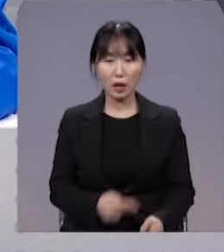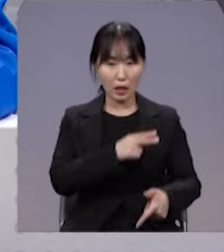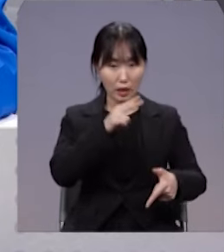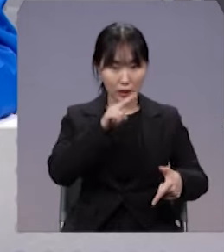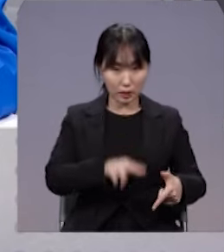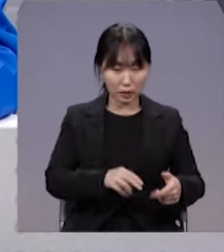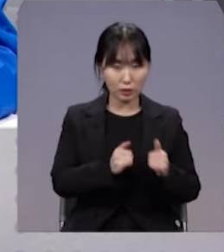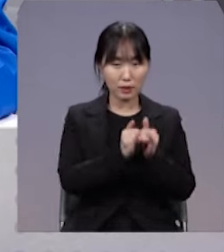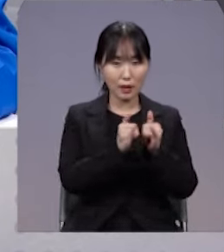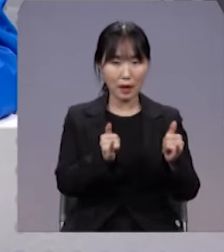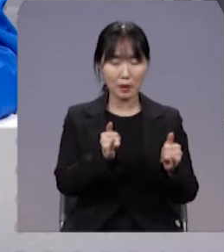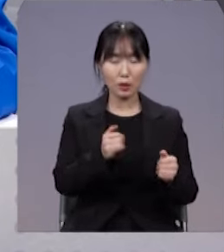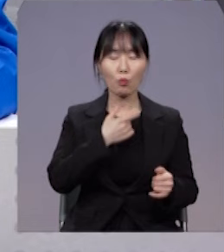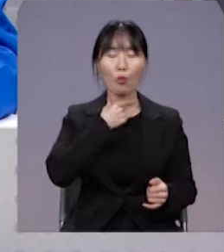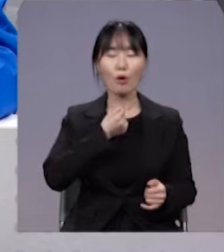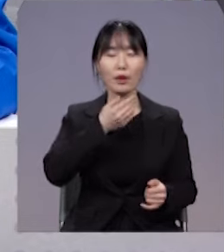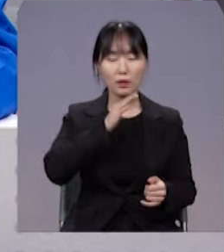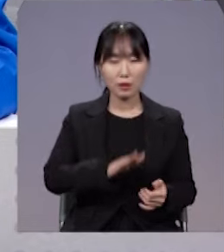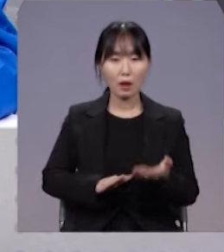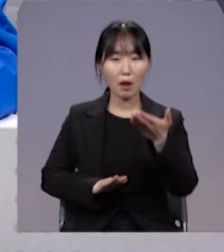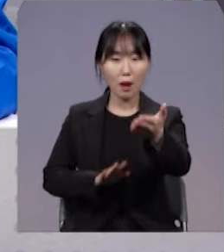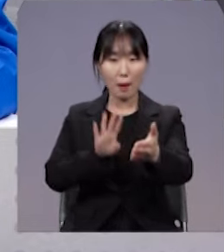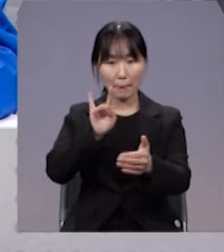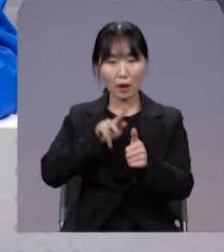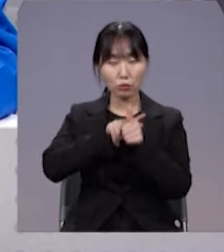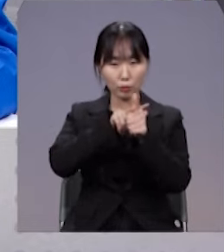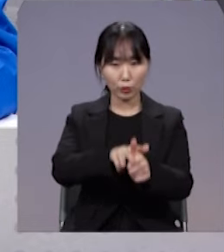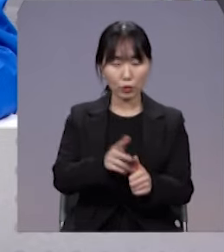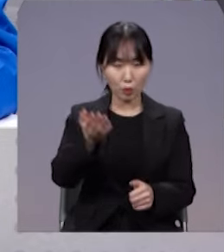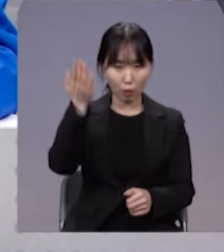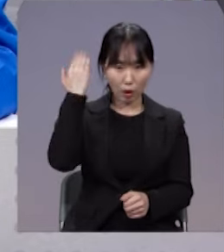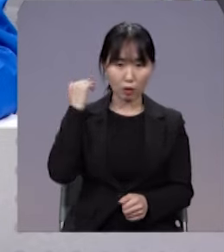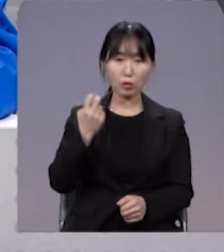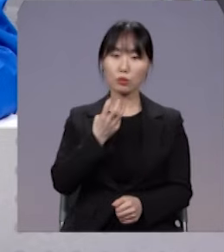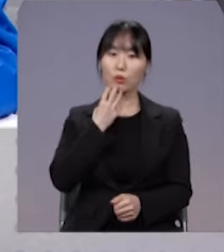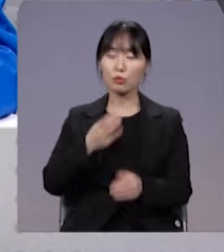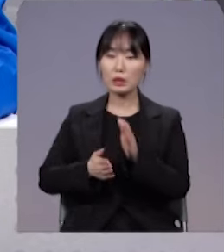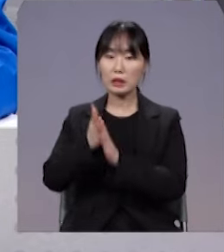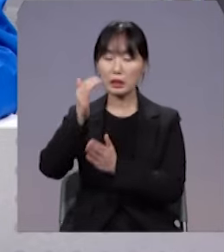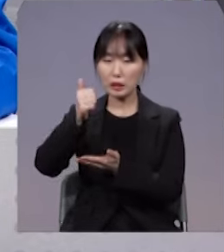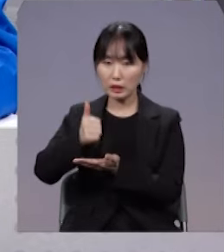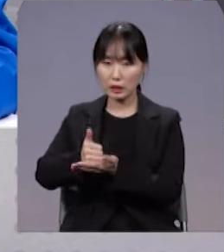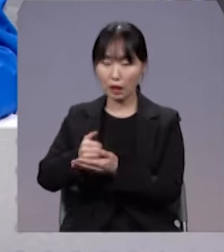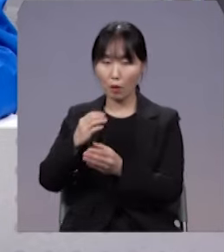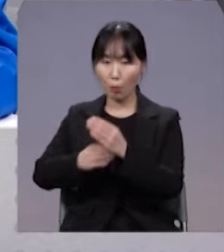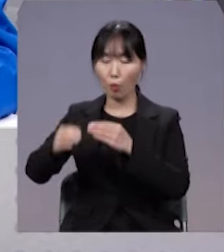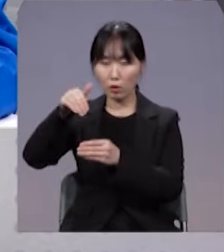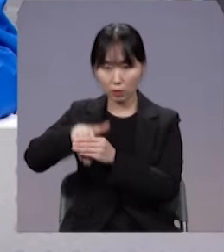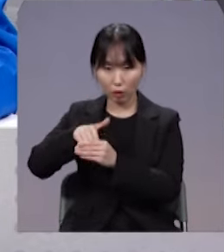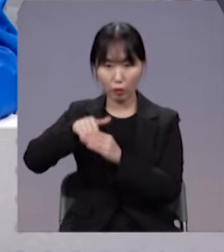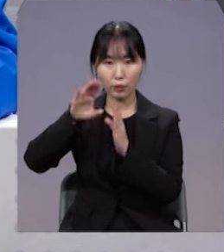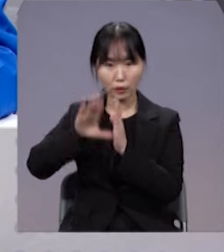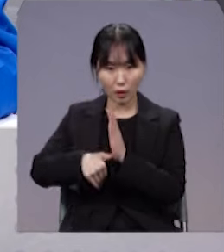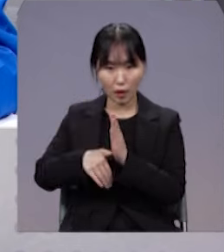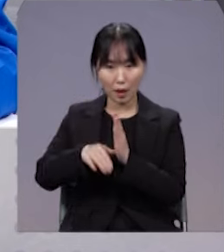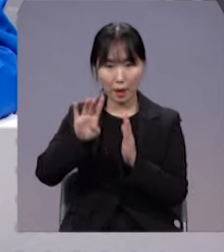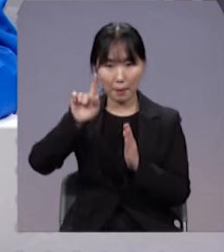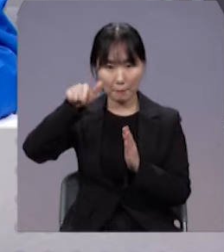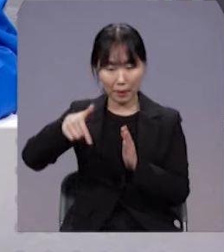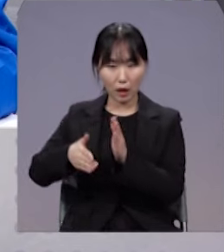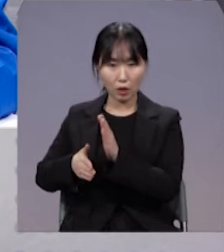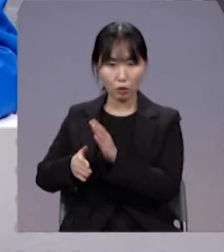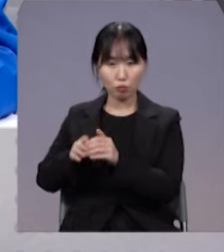사람이기를 바라는데 배준용 후보는 과거 서울시장 선 보궐 선거에서 박영선 후보에게 도쿄 주택을 매각하여